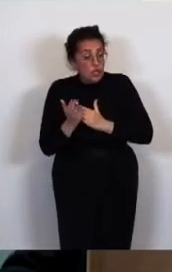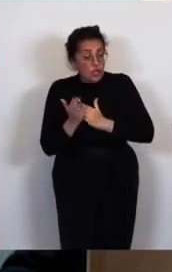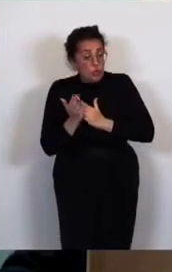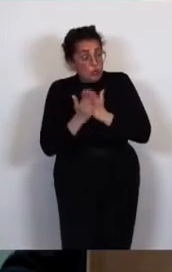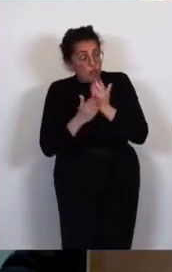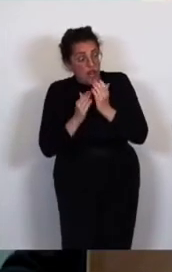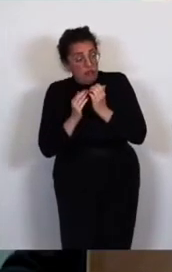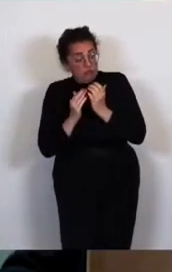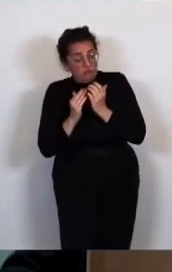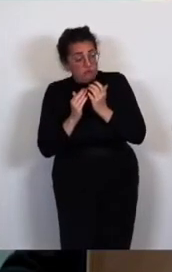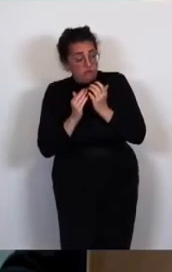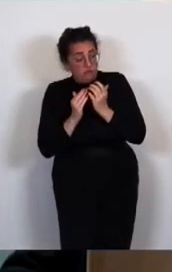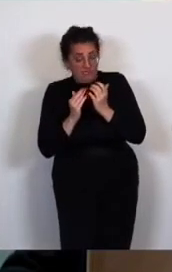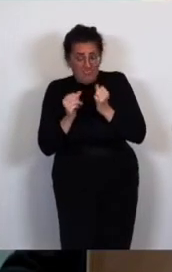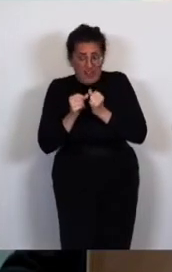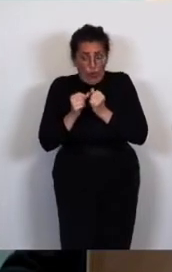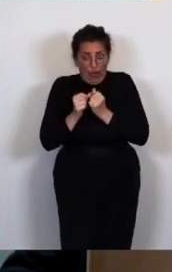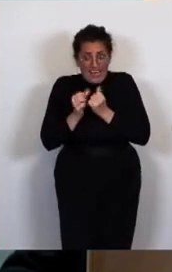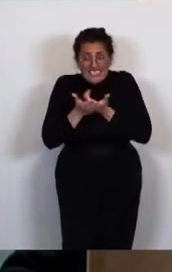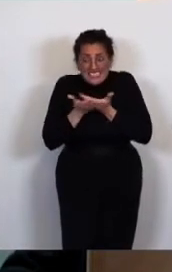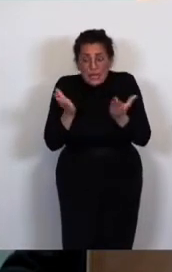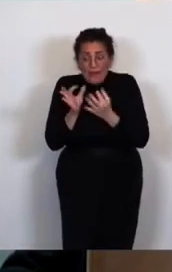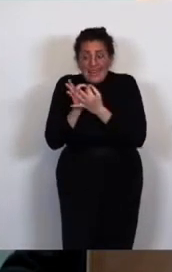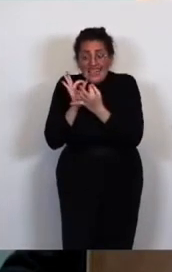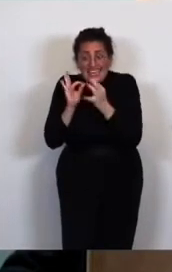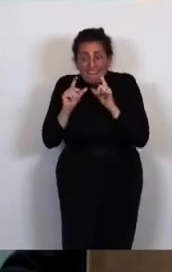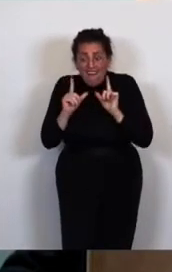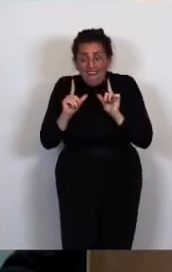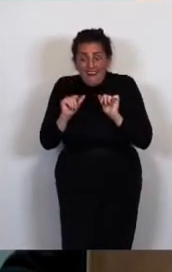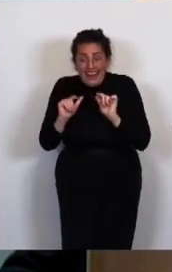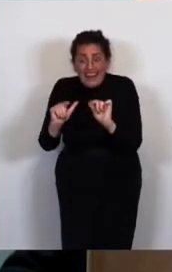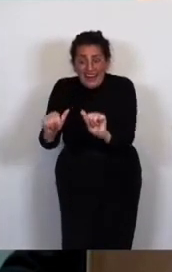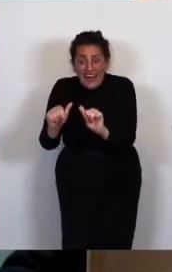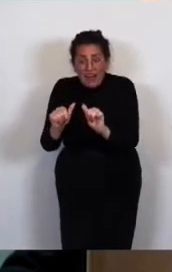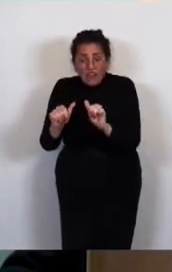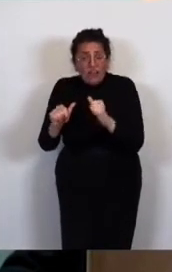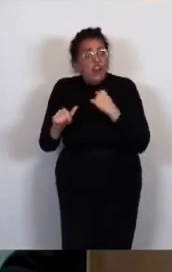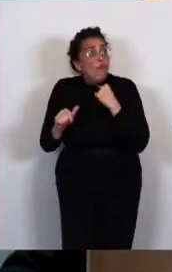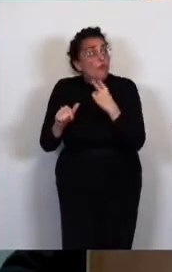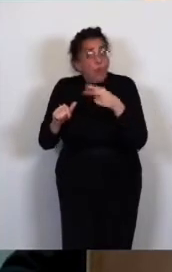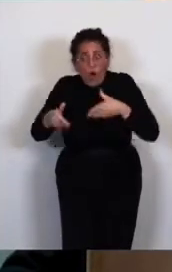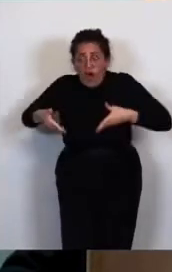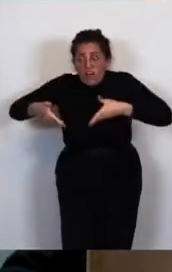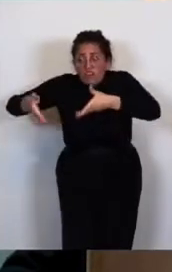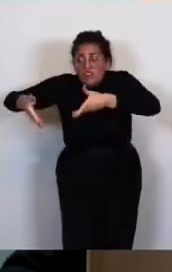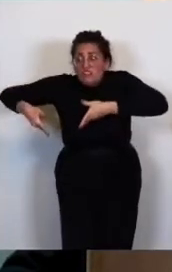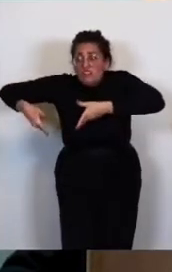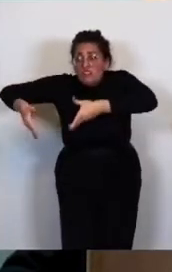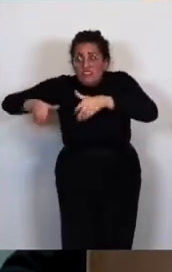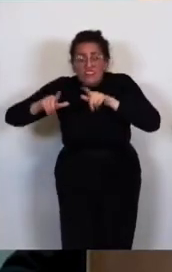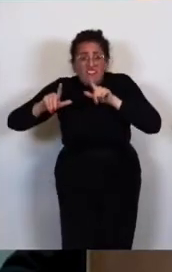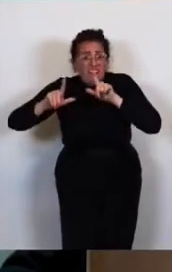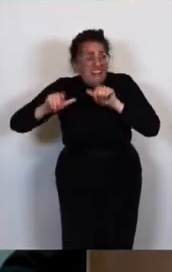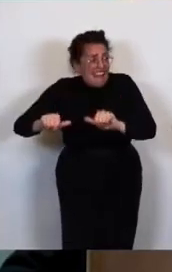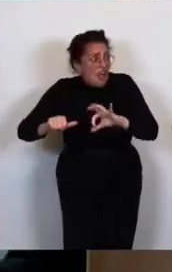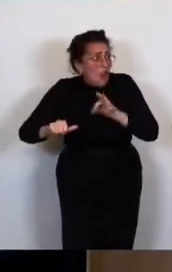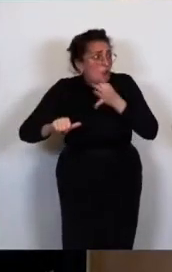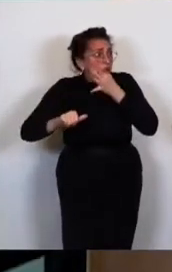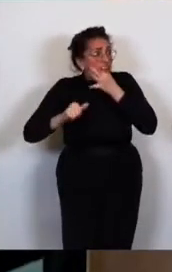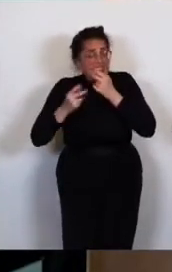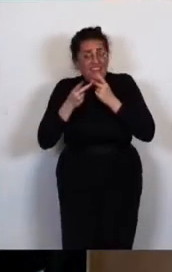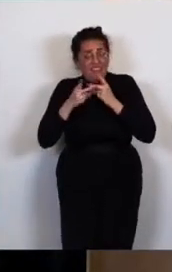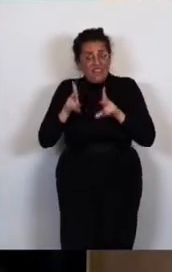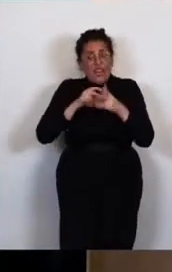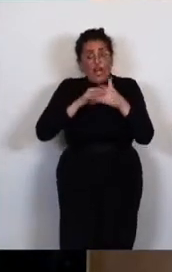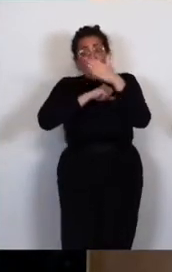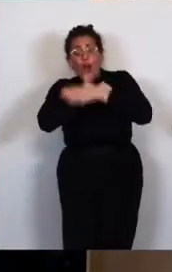un aménagement des lignes existantes et qui permet un maillage équilibré entre nos territoires ruraux et urbains